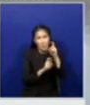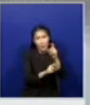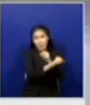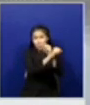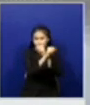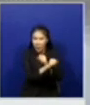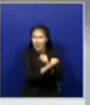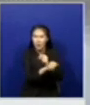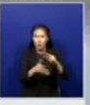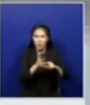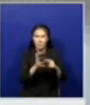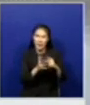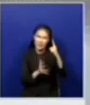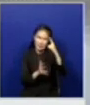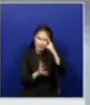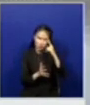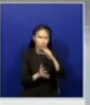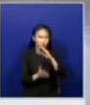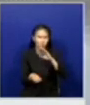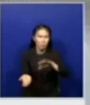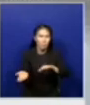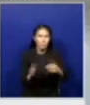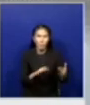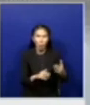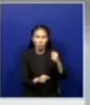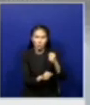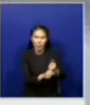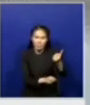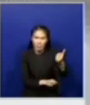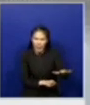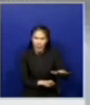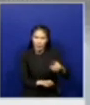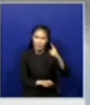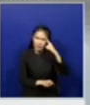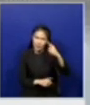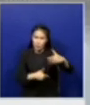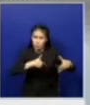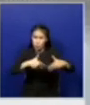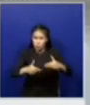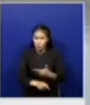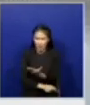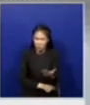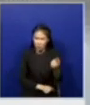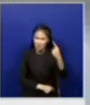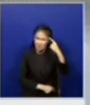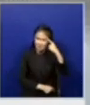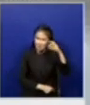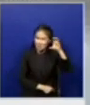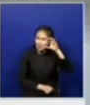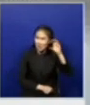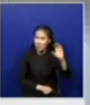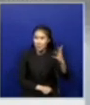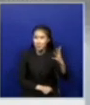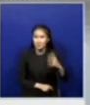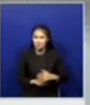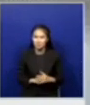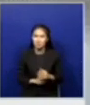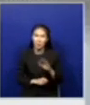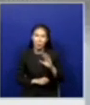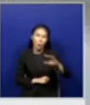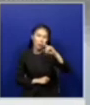ว่าคงแท้งตั้งแต่แรกเพราะคงไม่มีชาวโลกเชื่อถือในอาหารปลอดภัยของประเทศไ